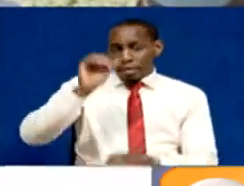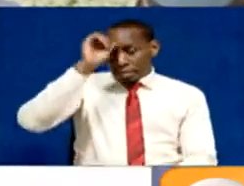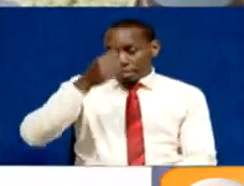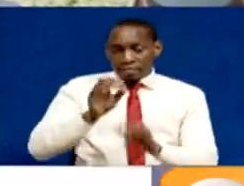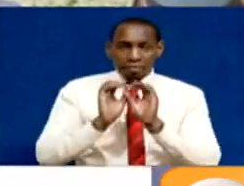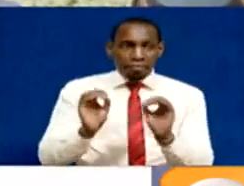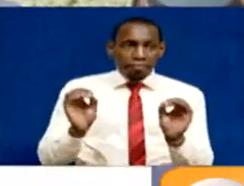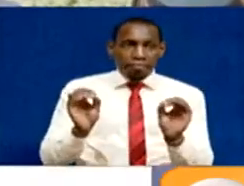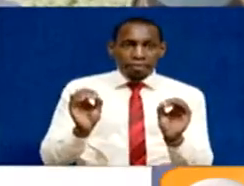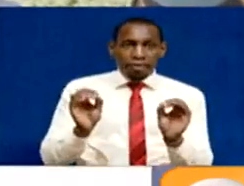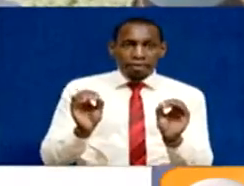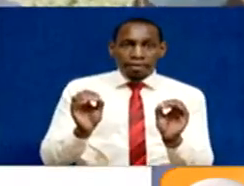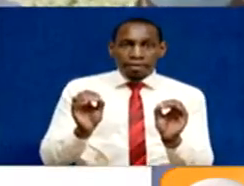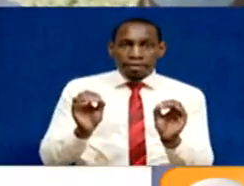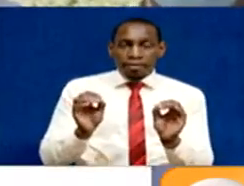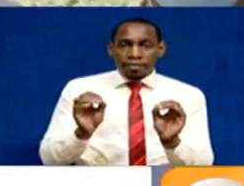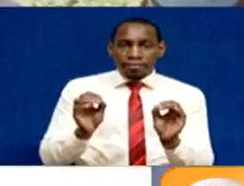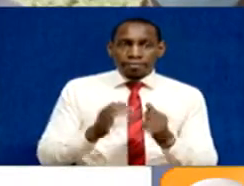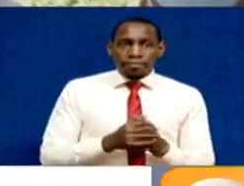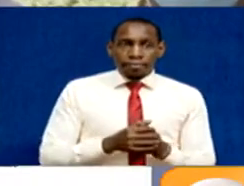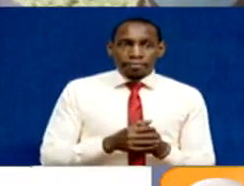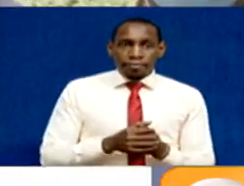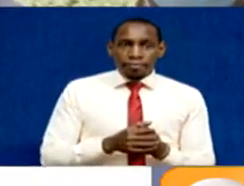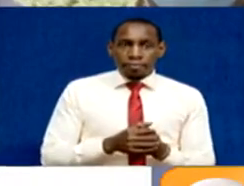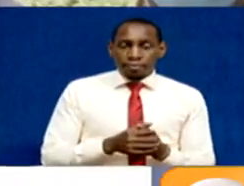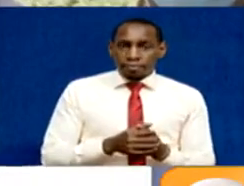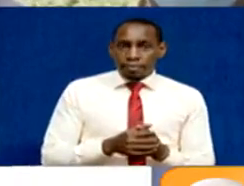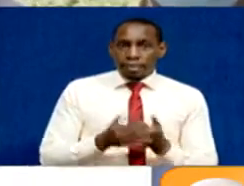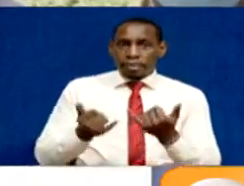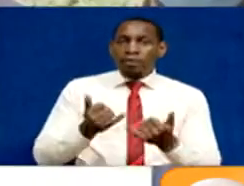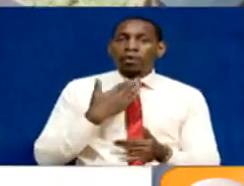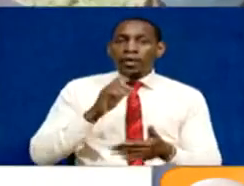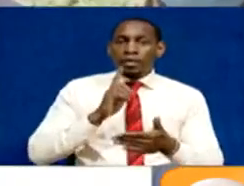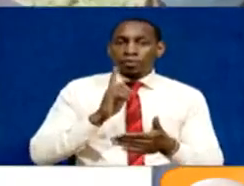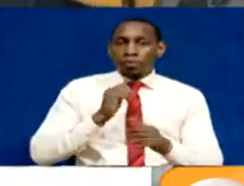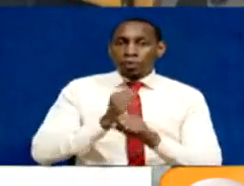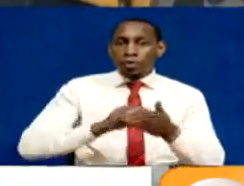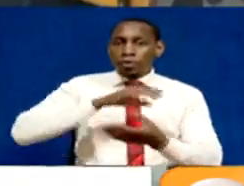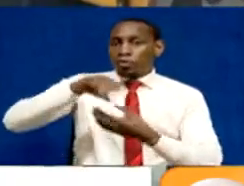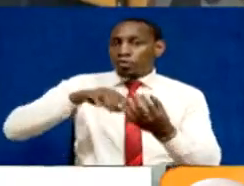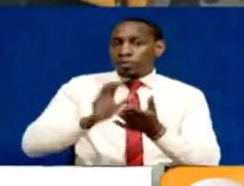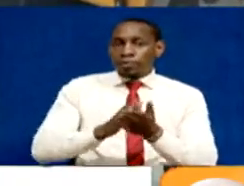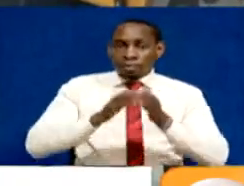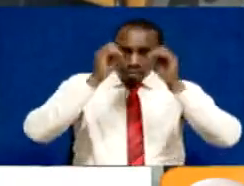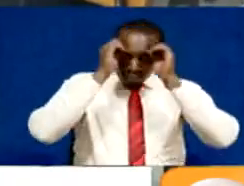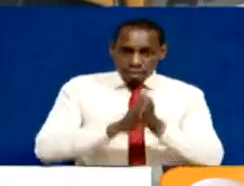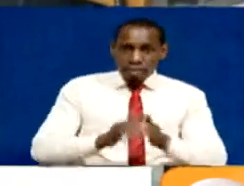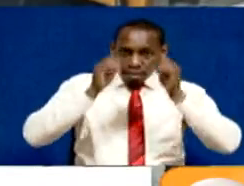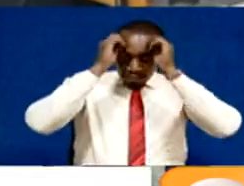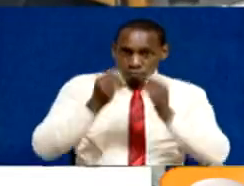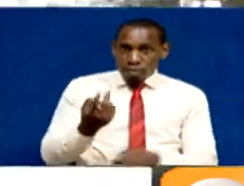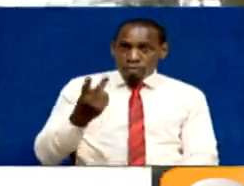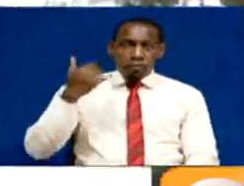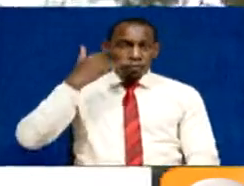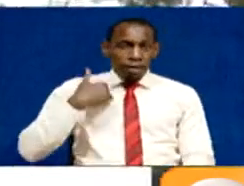intelligent. You have no time to go and think, and all you want to do is to confuse our children. Wanafunzi wawili walipatikana